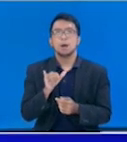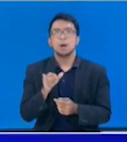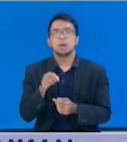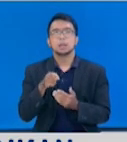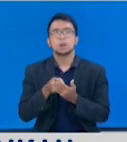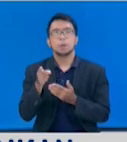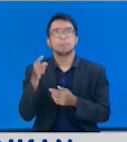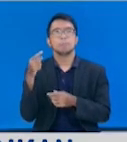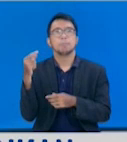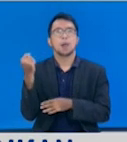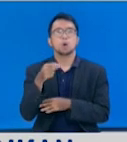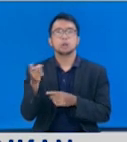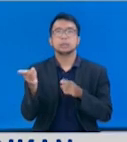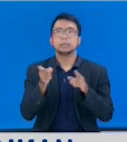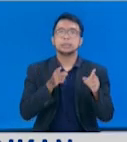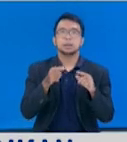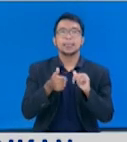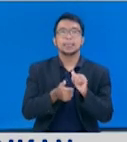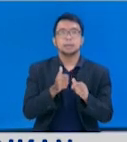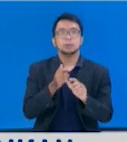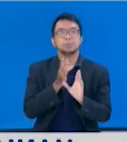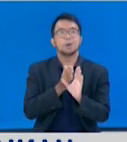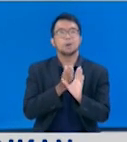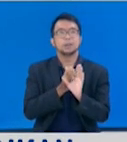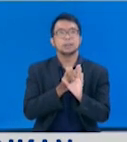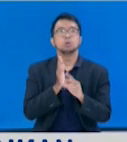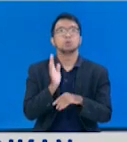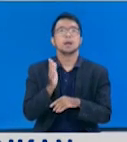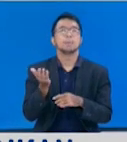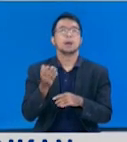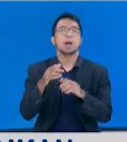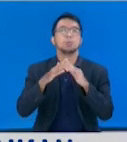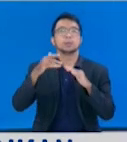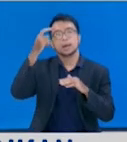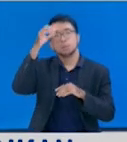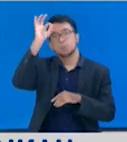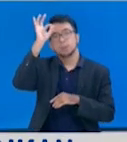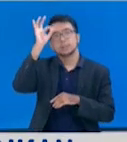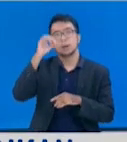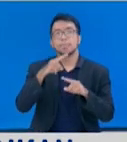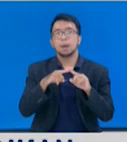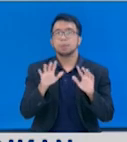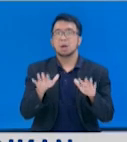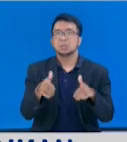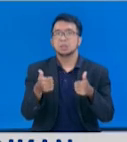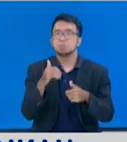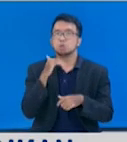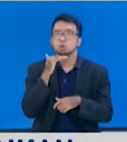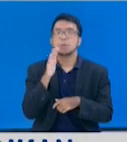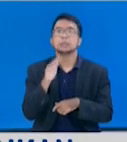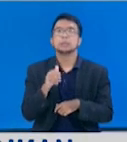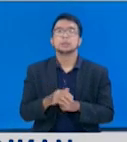dilakukan tes psikologi atau tes psikolog di Rumah Sakit Polri Kramat Jati. Jadi hasil nanti masih ditunggu seperti apa. Apabila sudah keluar